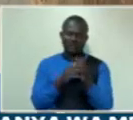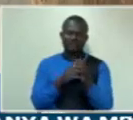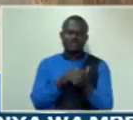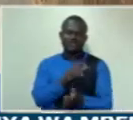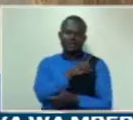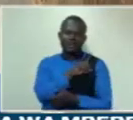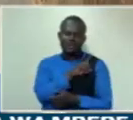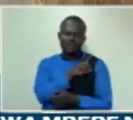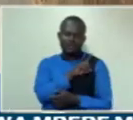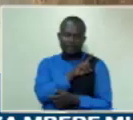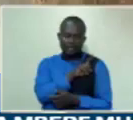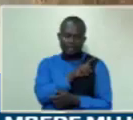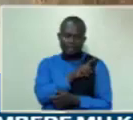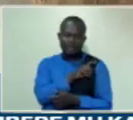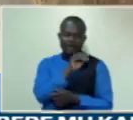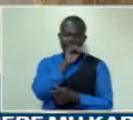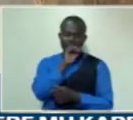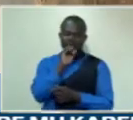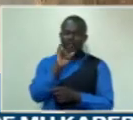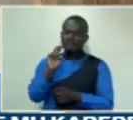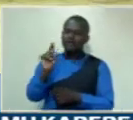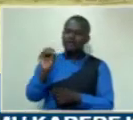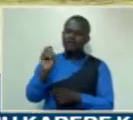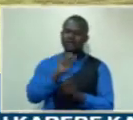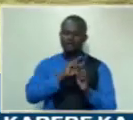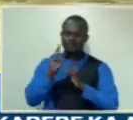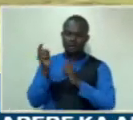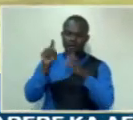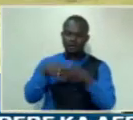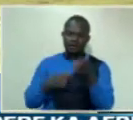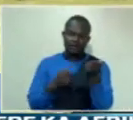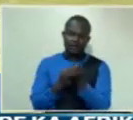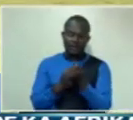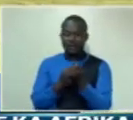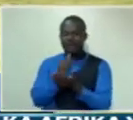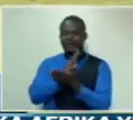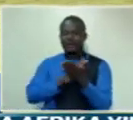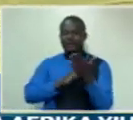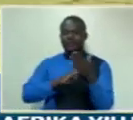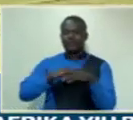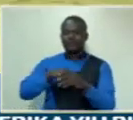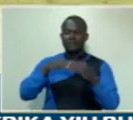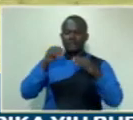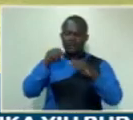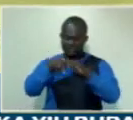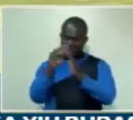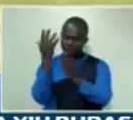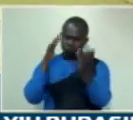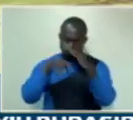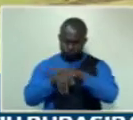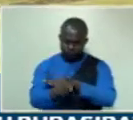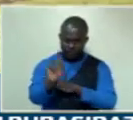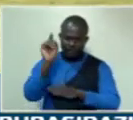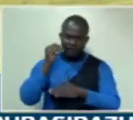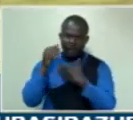kubw'Imana inkotanyi ziratubohora zadusanze zimwe bamwe bari bakiye mu rufunzo